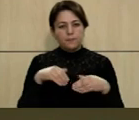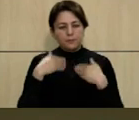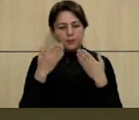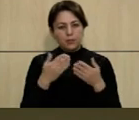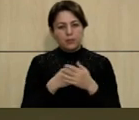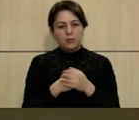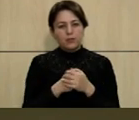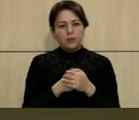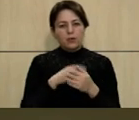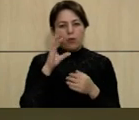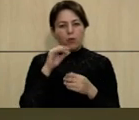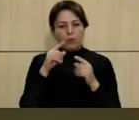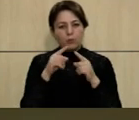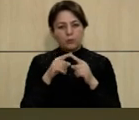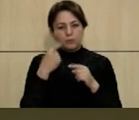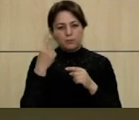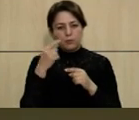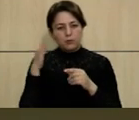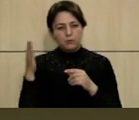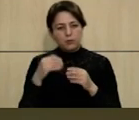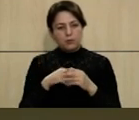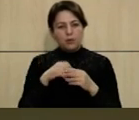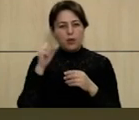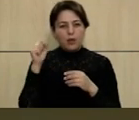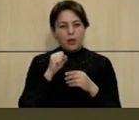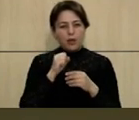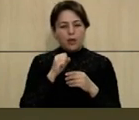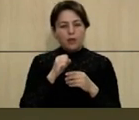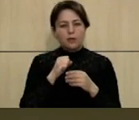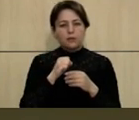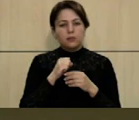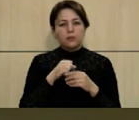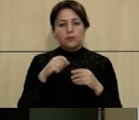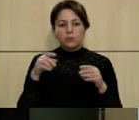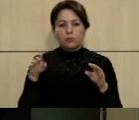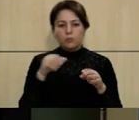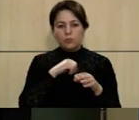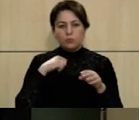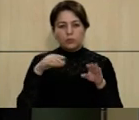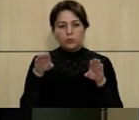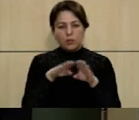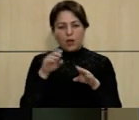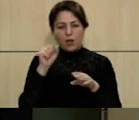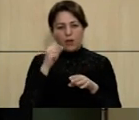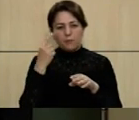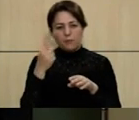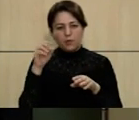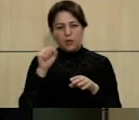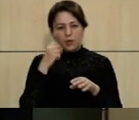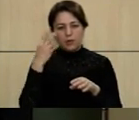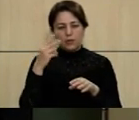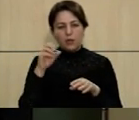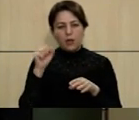Berilgan O burchakning bir tomonida A nurda, ya'ni o'zaro teng A1, A2,